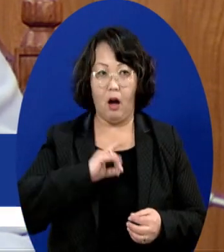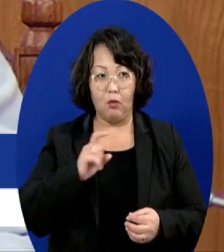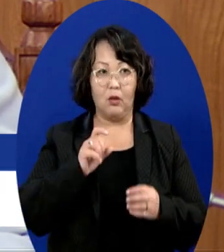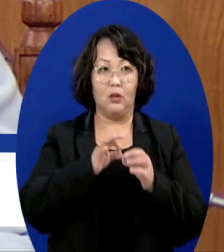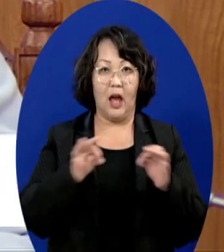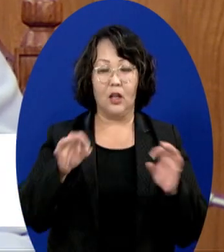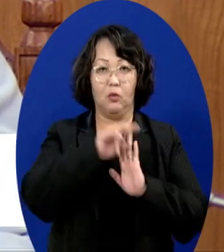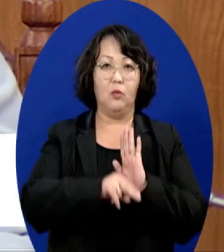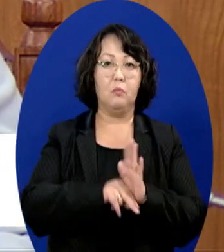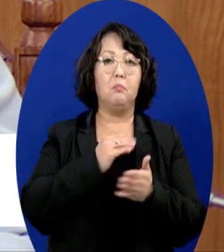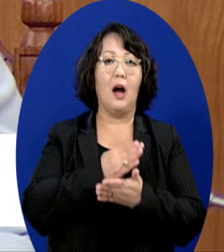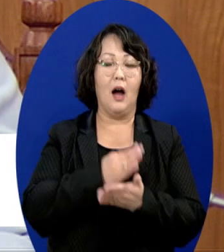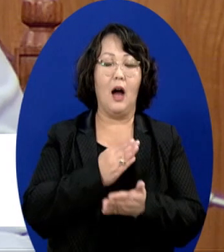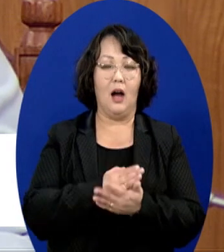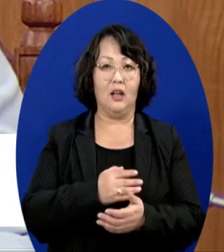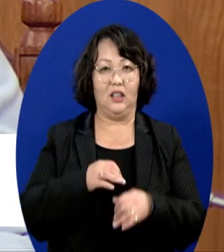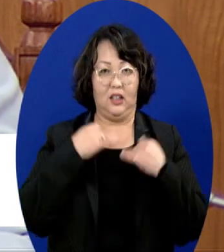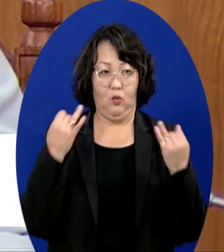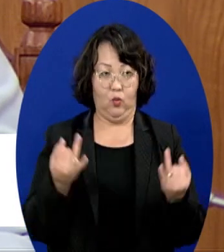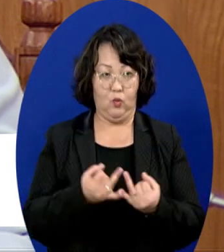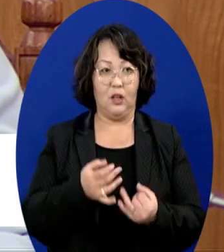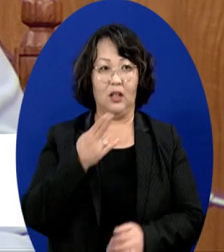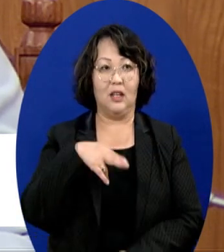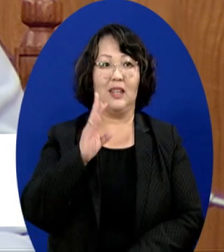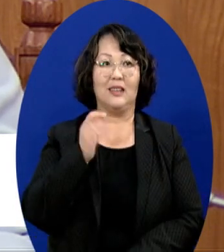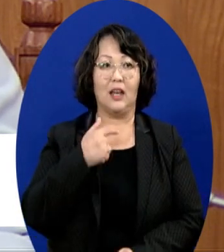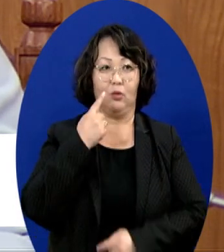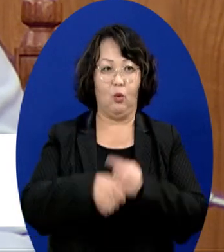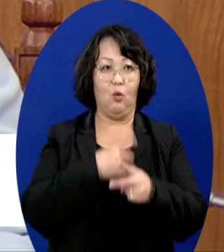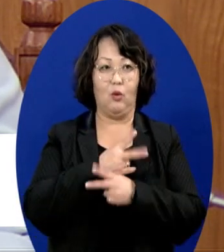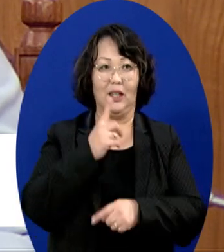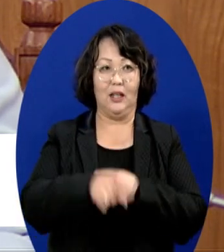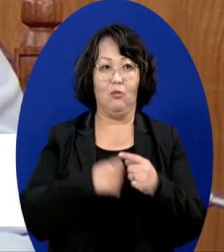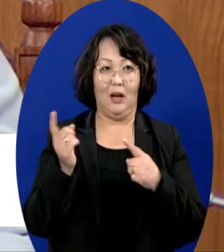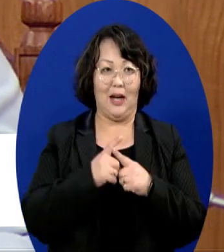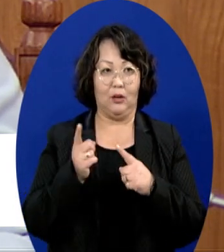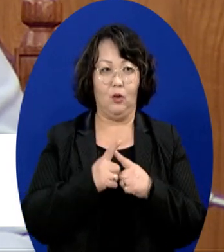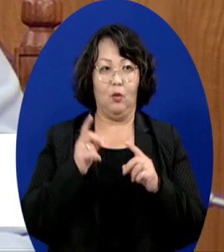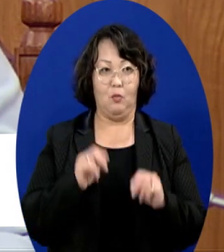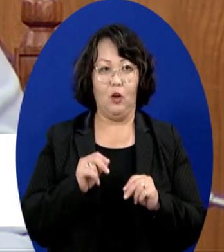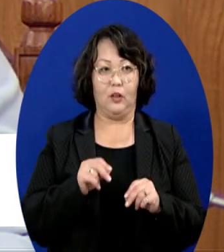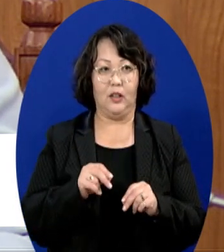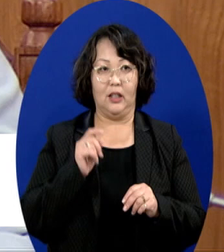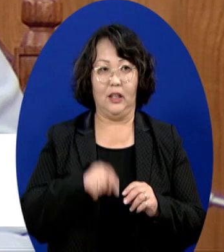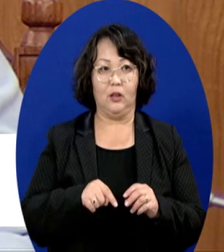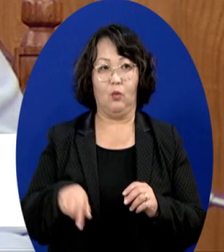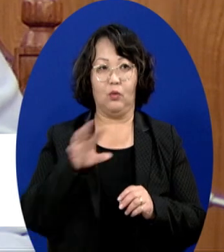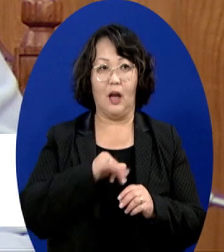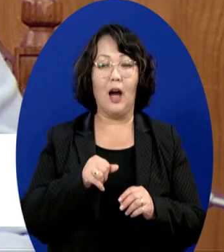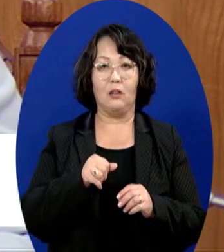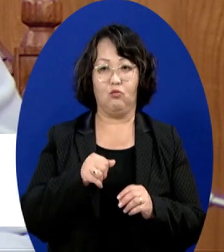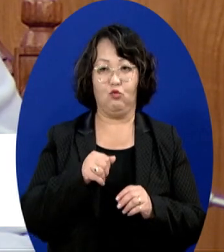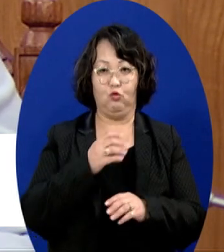зохицуулт байдаг. Ер нь бол энэ парламентын дэгийн хуйлыг илүү бас чангатах энэ удаагийн энэ одоо юугаар